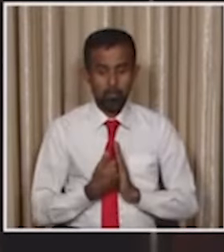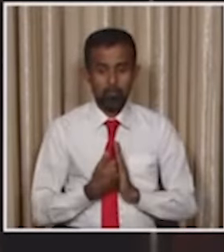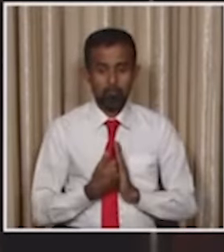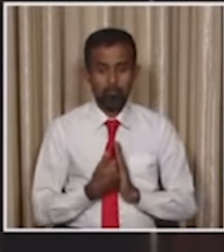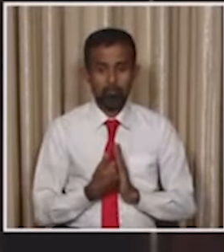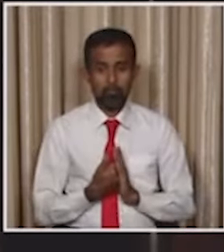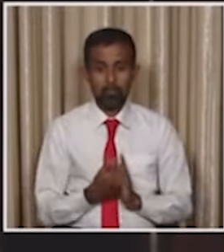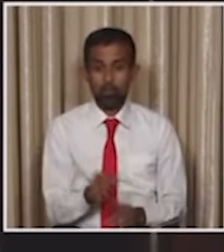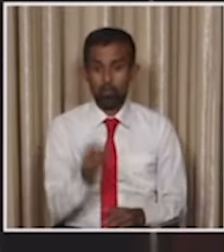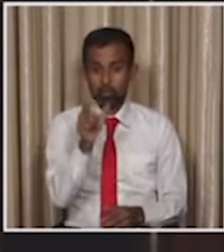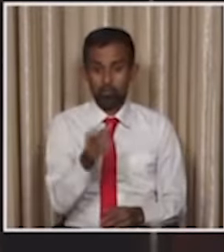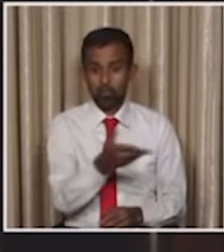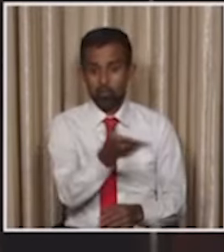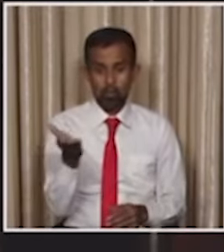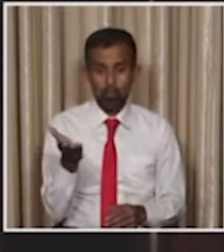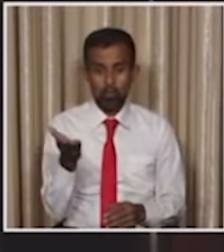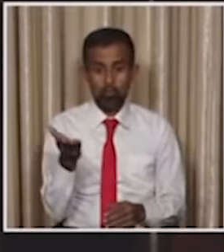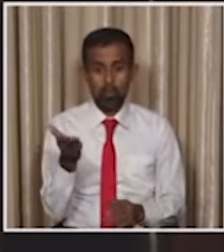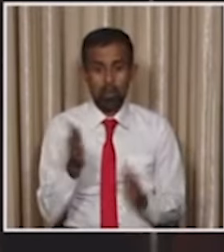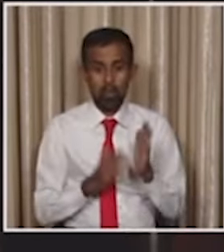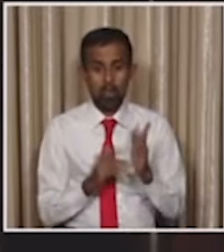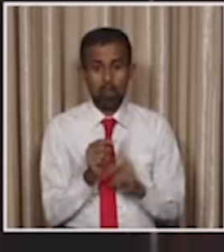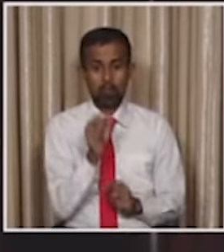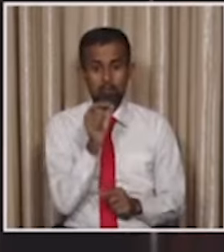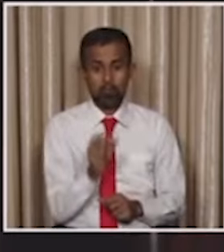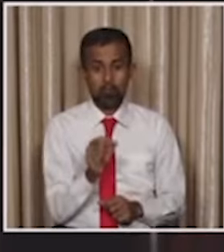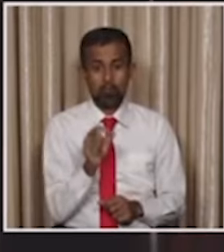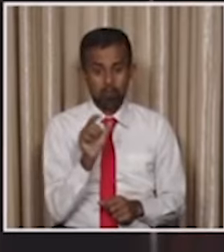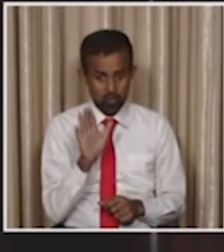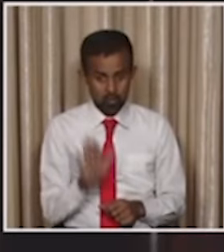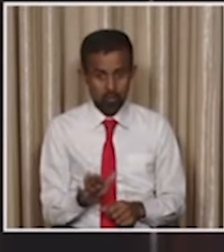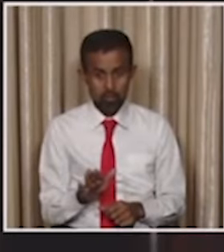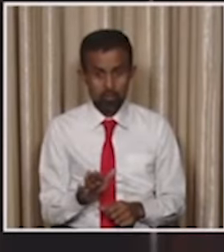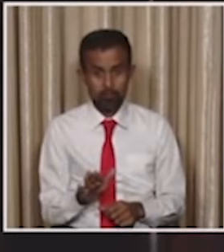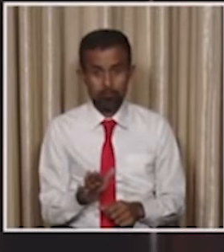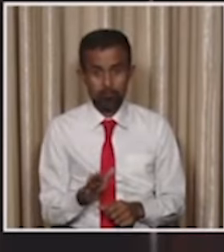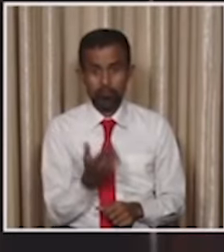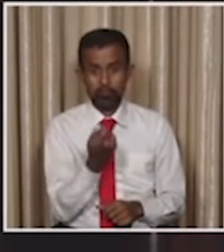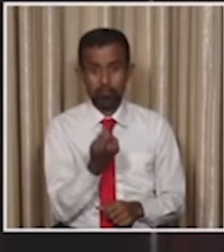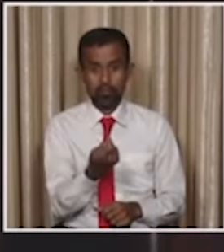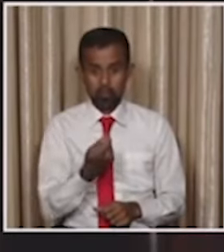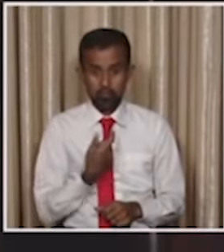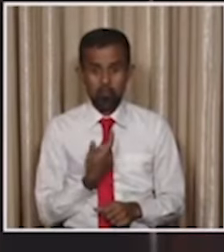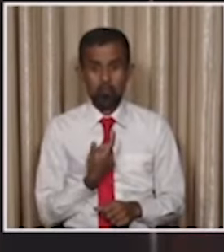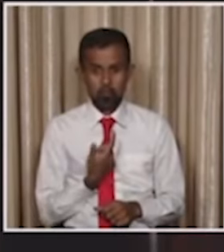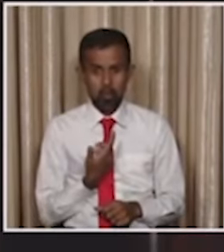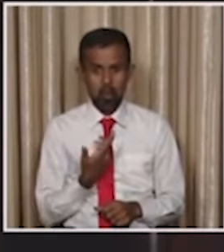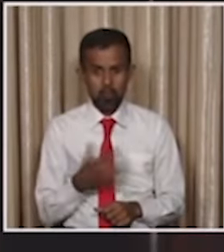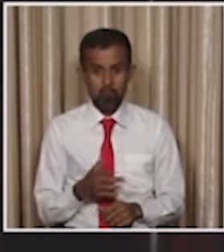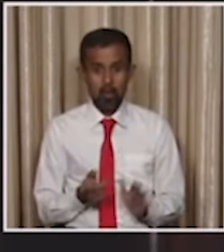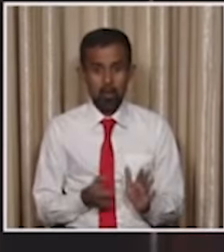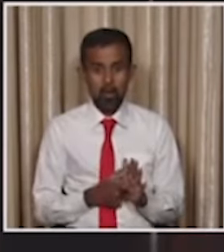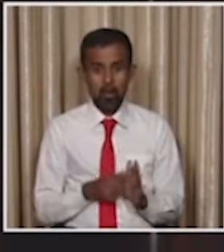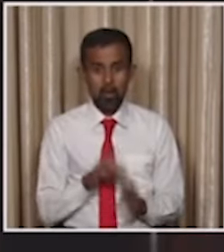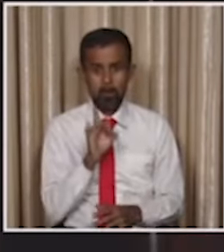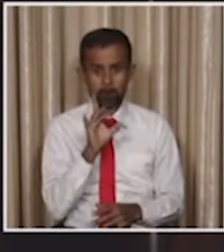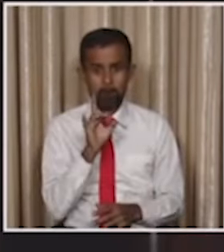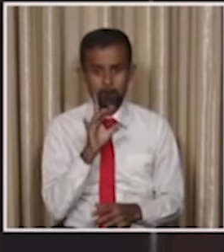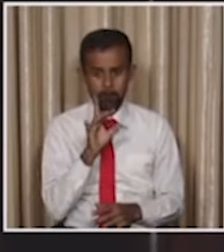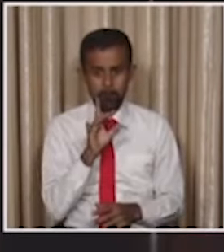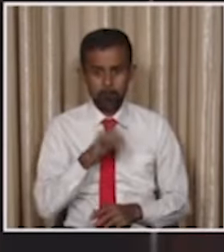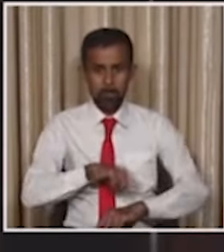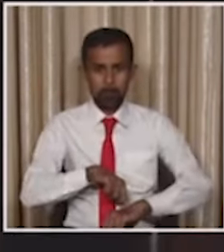හැබැයි තමුන්නාසලා මේ ඇමතිලගේ මේ ඇමතිලගෙන් මුදල් අරන් දිනවා මේකේ ලක්ෂ 15ක් සමහර